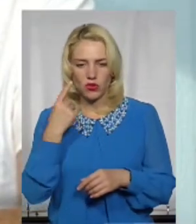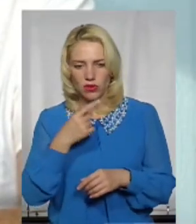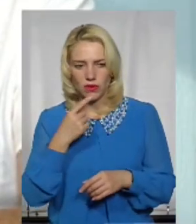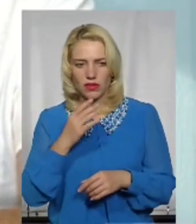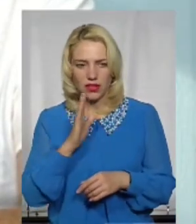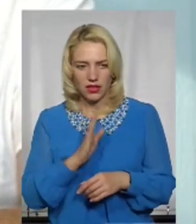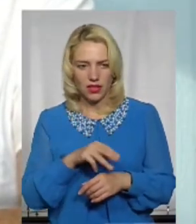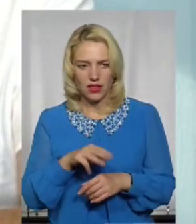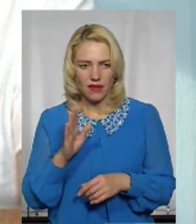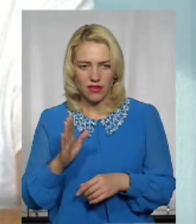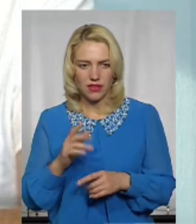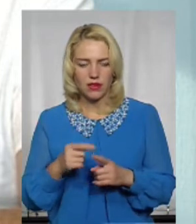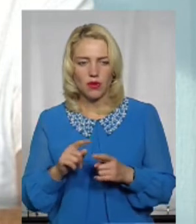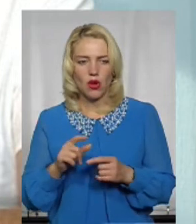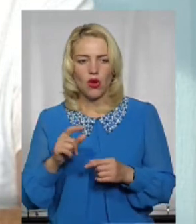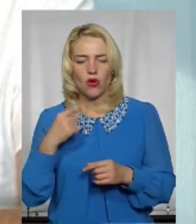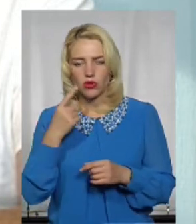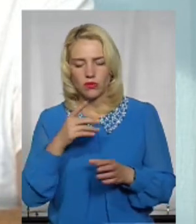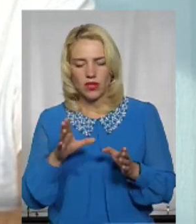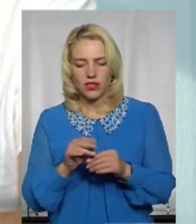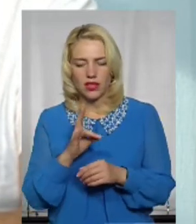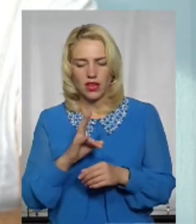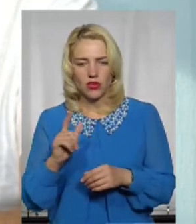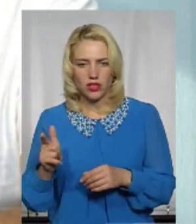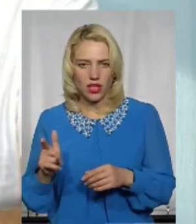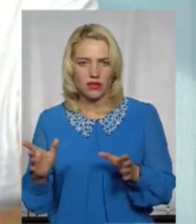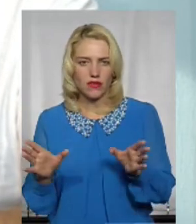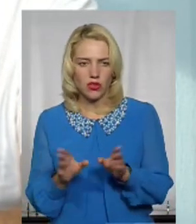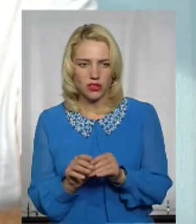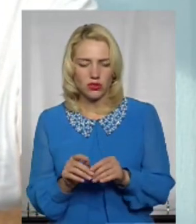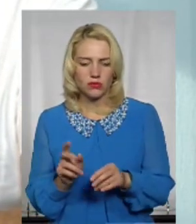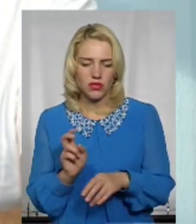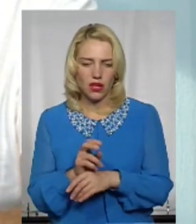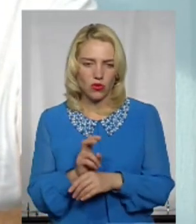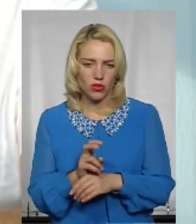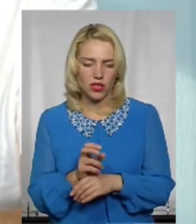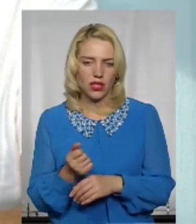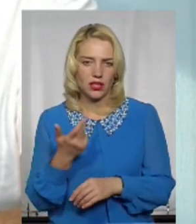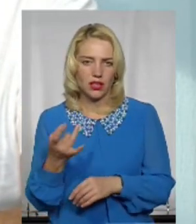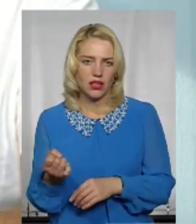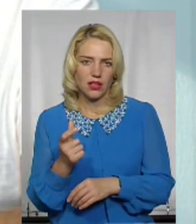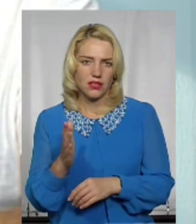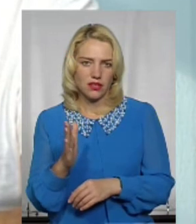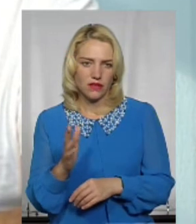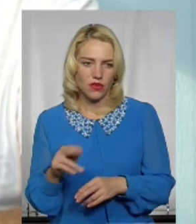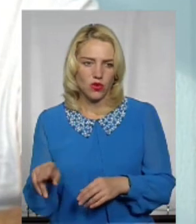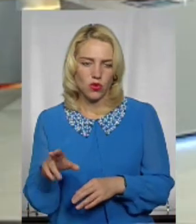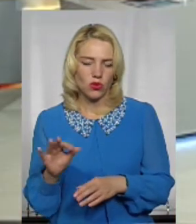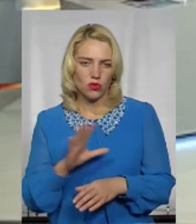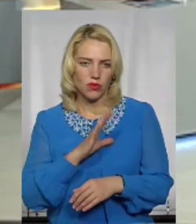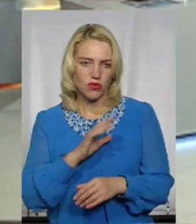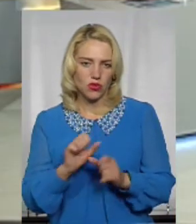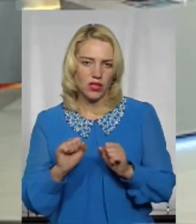Тетяна Валентинівна особисто разом з Наталією Геннадіївною кілька разів заходили до